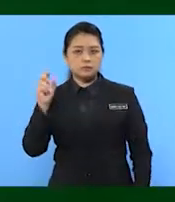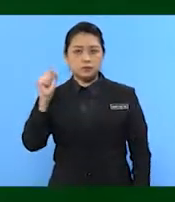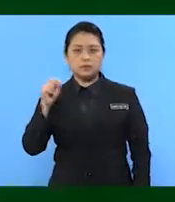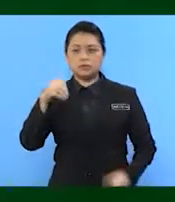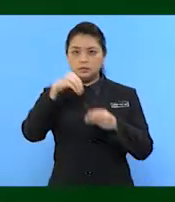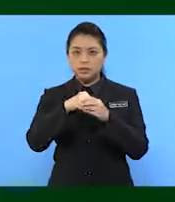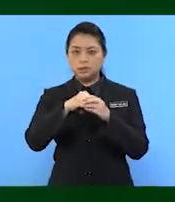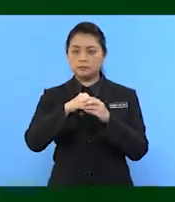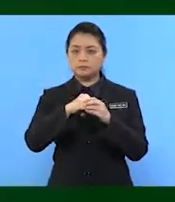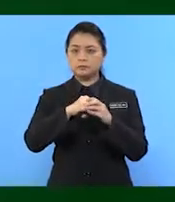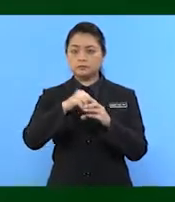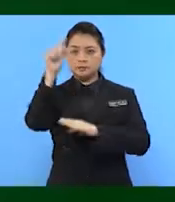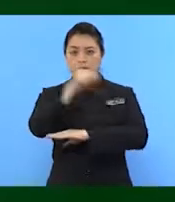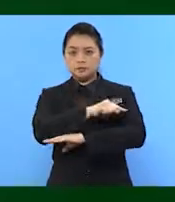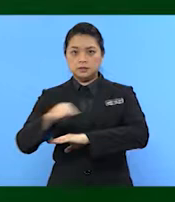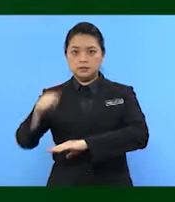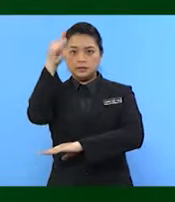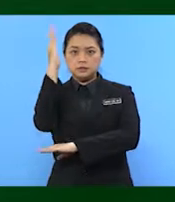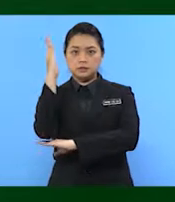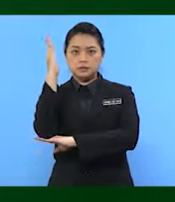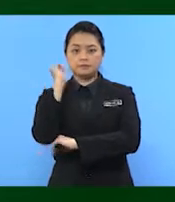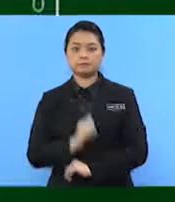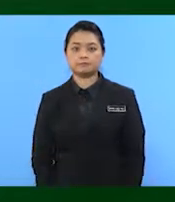dalam segitiga bersudut tegak.